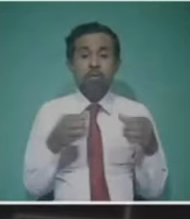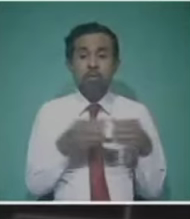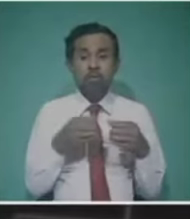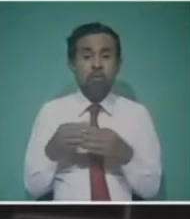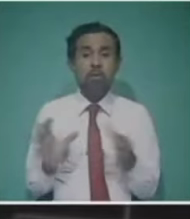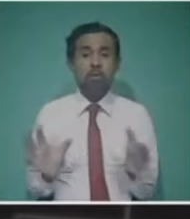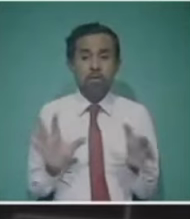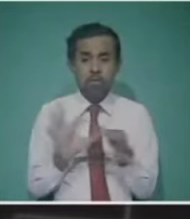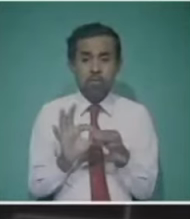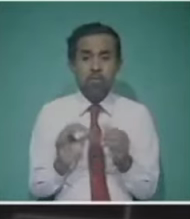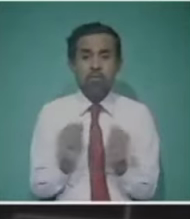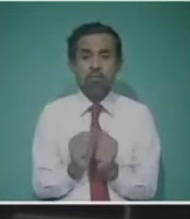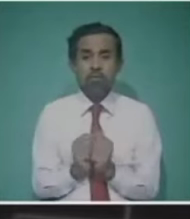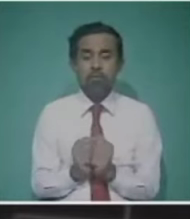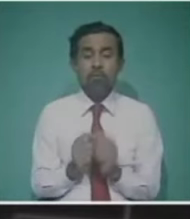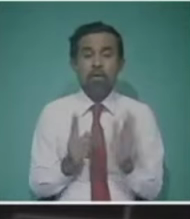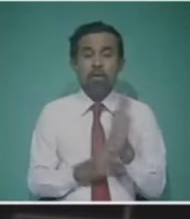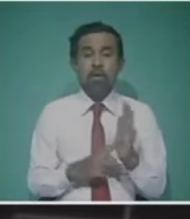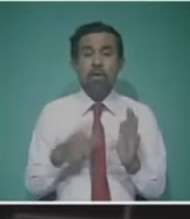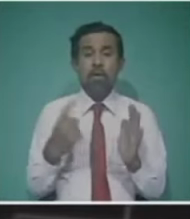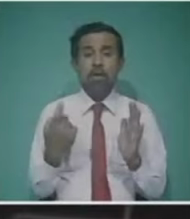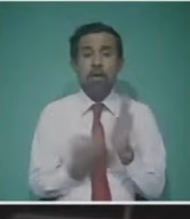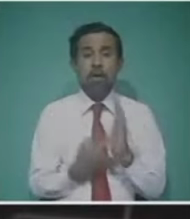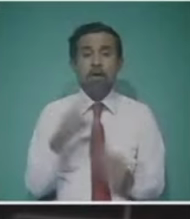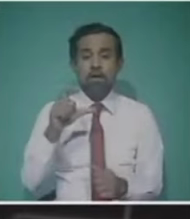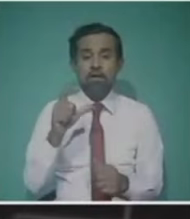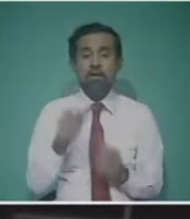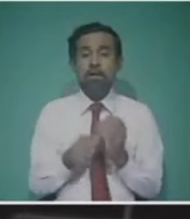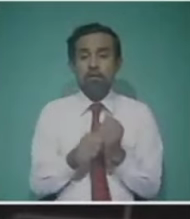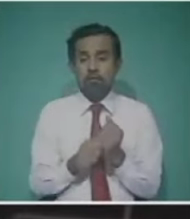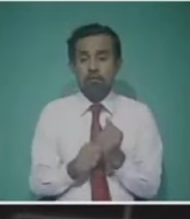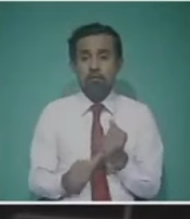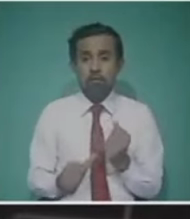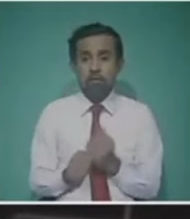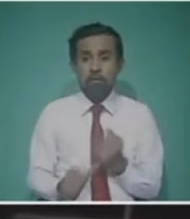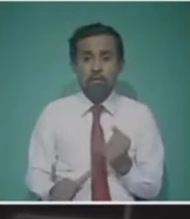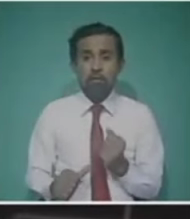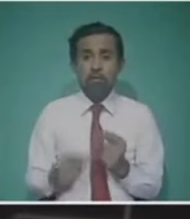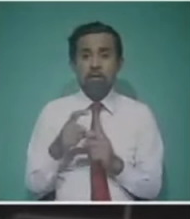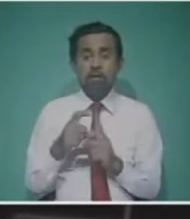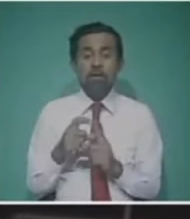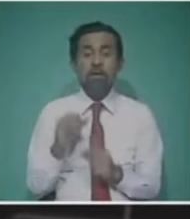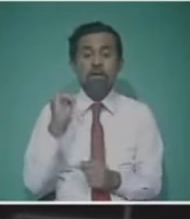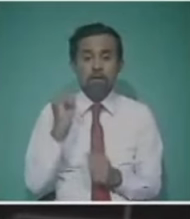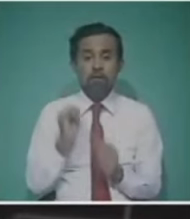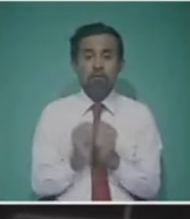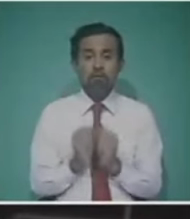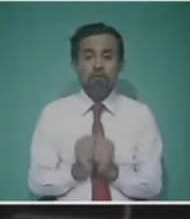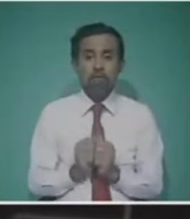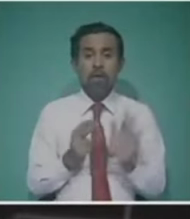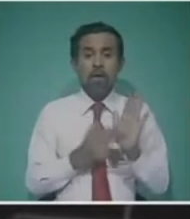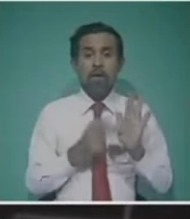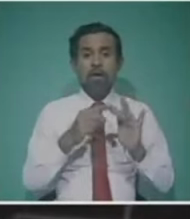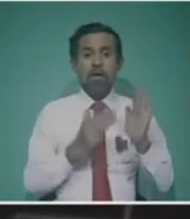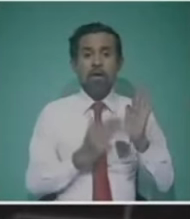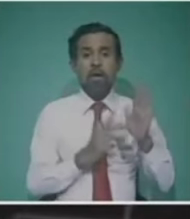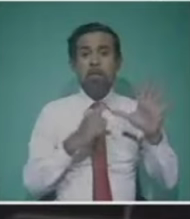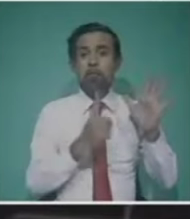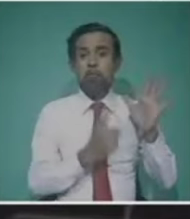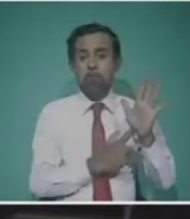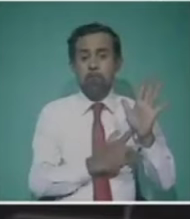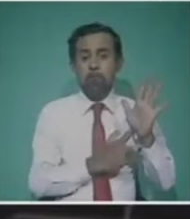எல்ஆர்சியின் பதில் பணிப்பாளராக இருக்கிற சிவனேஷகுமார் பிமல்ராஜ் என்பவர் மட்டக்களப்பு மாவட்டத்தில் இருக்கிற எல்லா